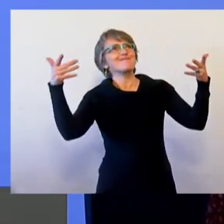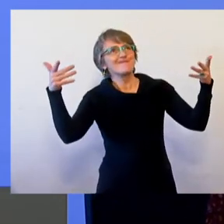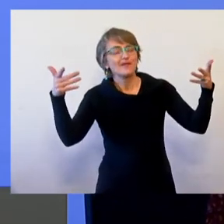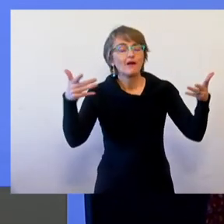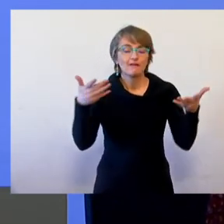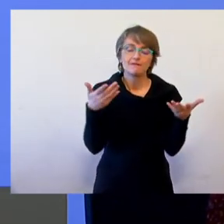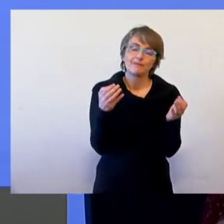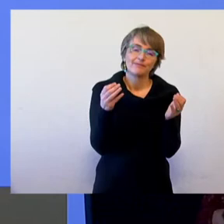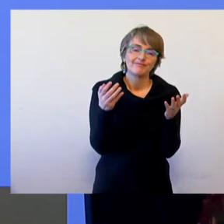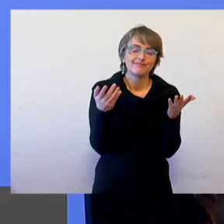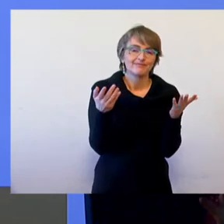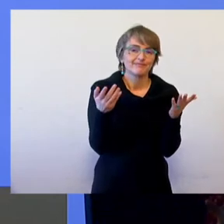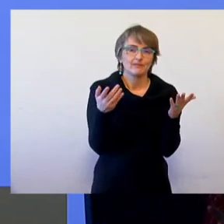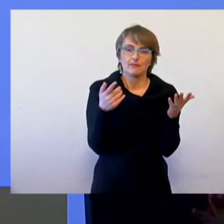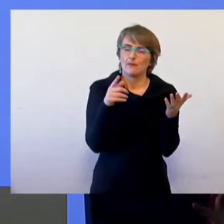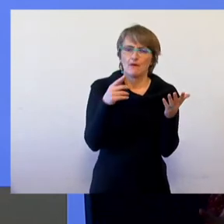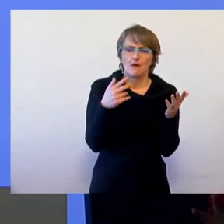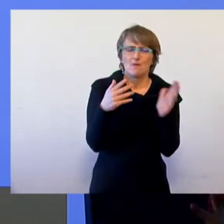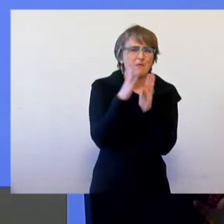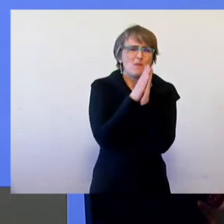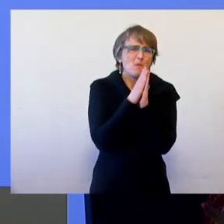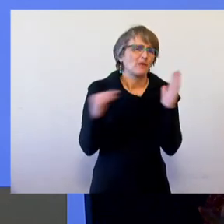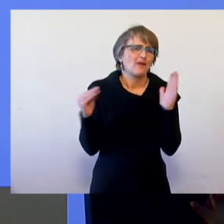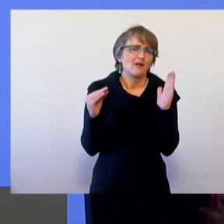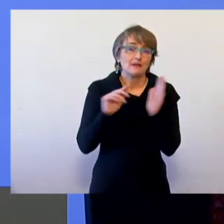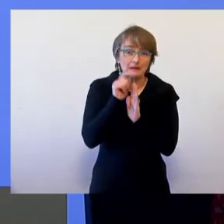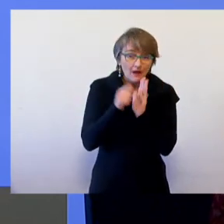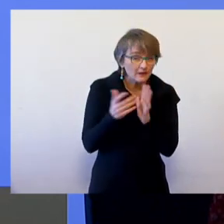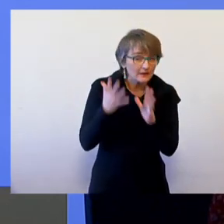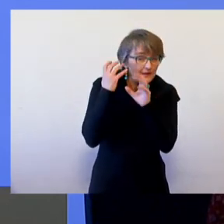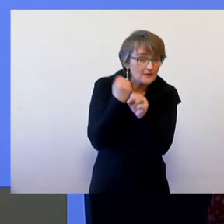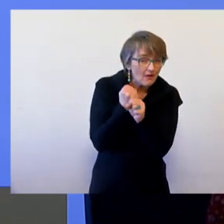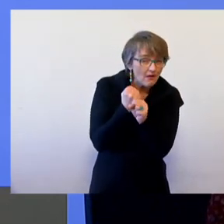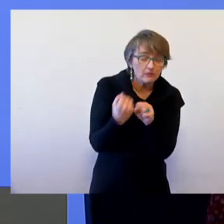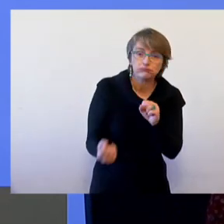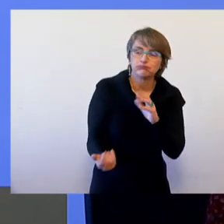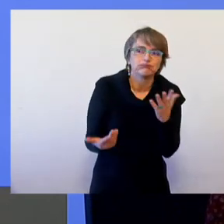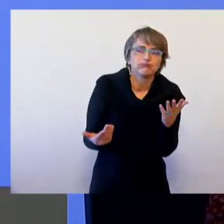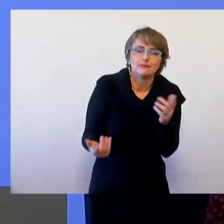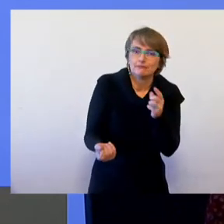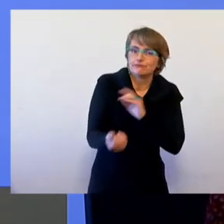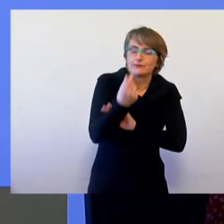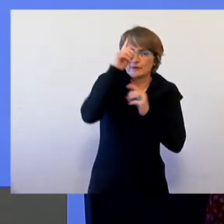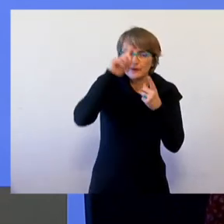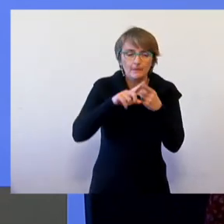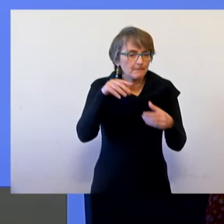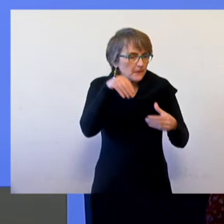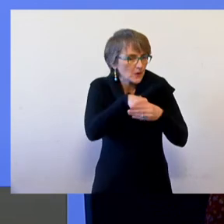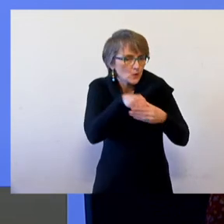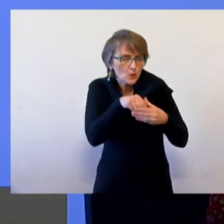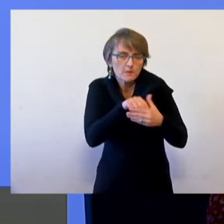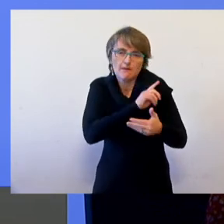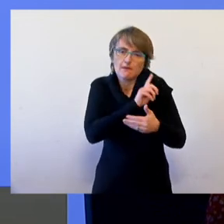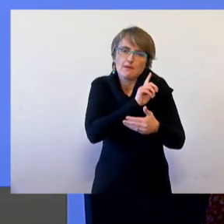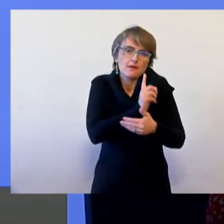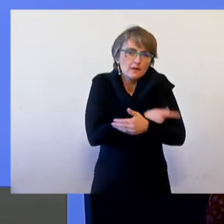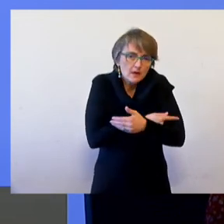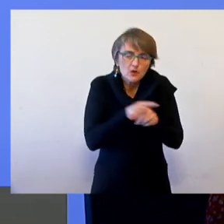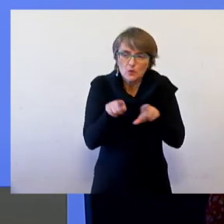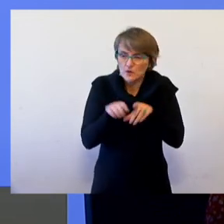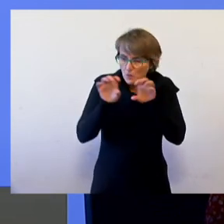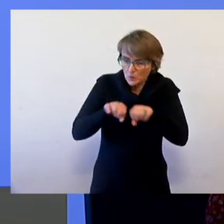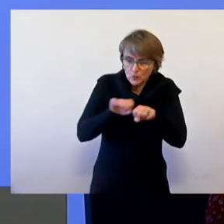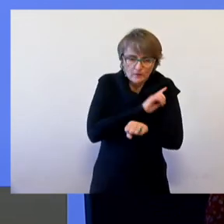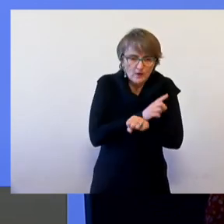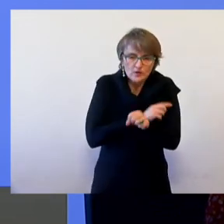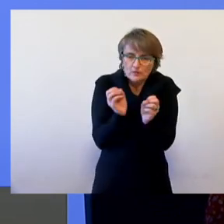été relève d'une exemplarité pour l'époque en matière de sobriété énergétique et de production énergétique. Et